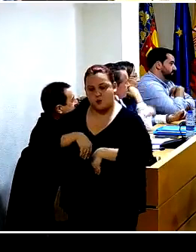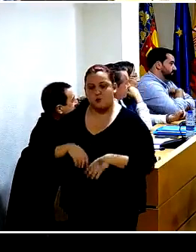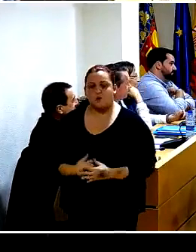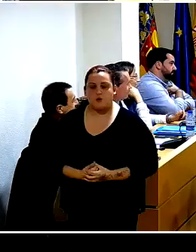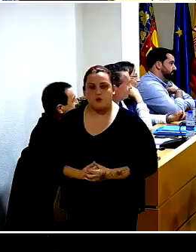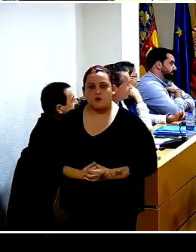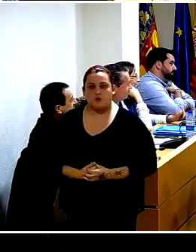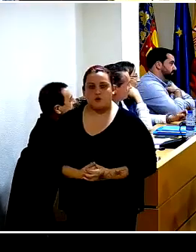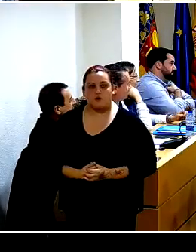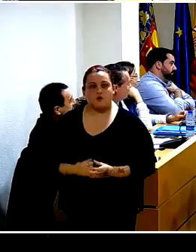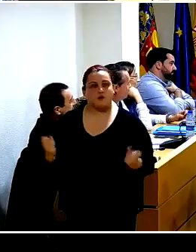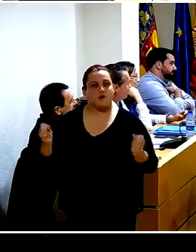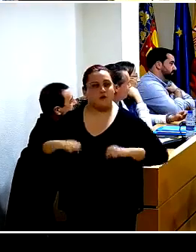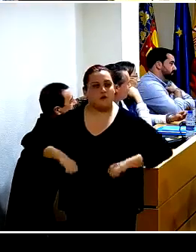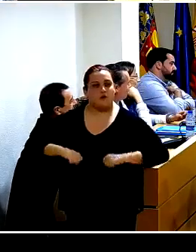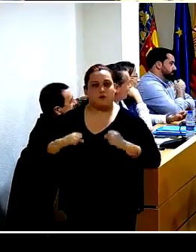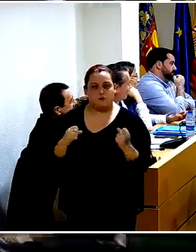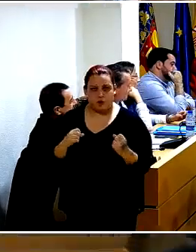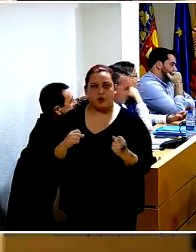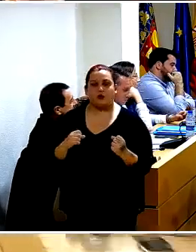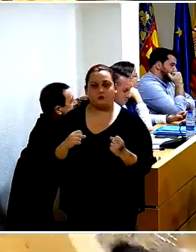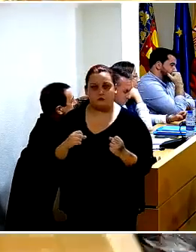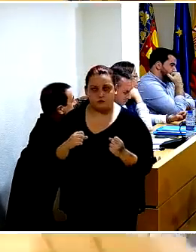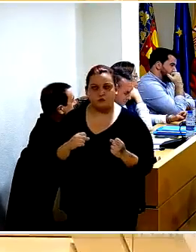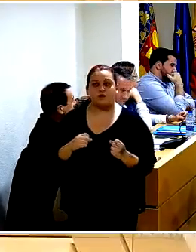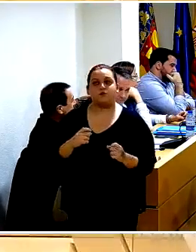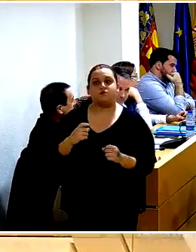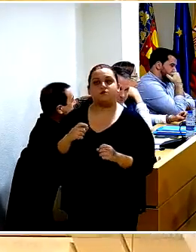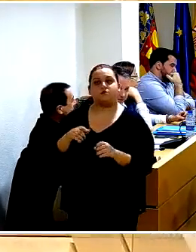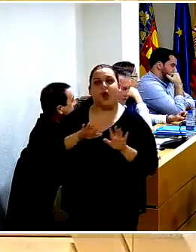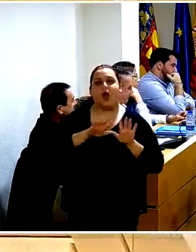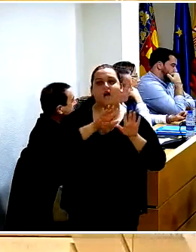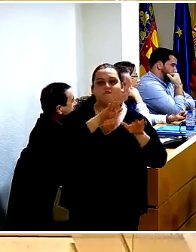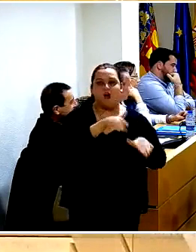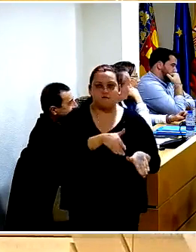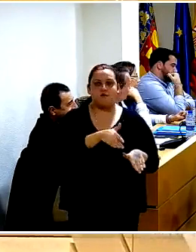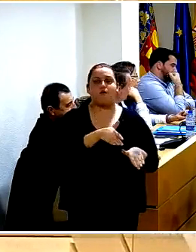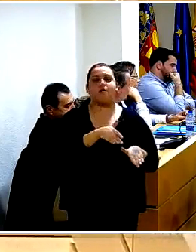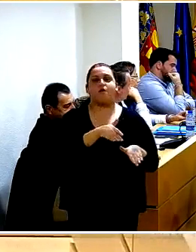I abstencions? Vale, pues com abans, vots a favor de Compromís, Partit Socialista, Partit Popular en contra i una